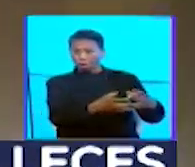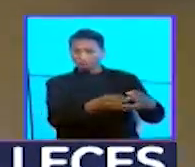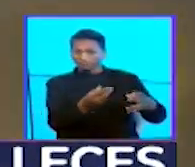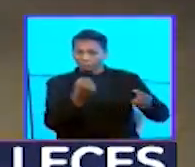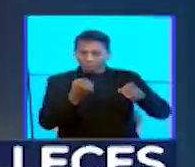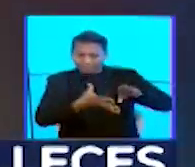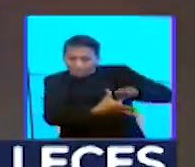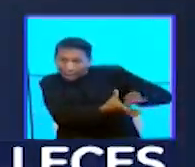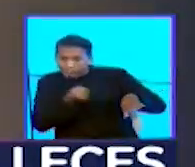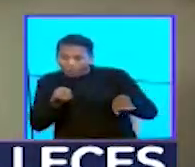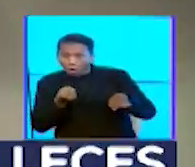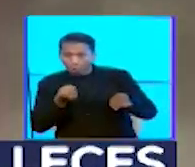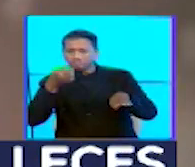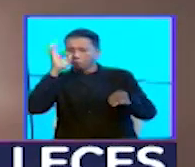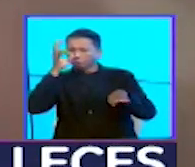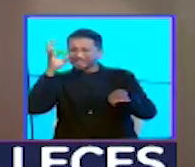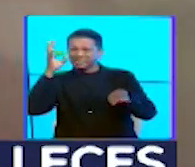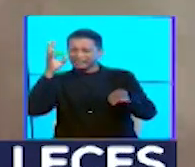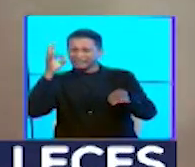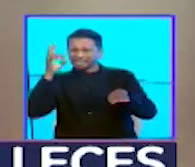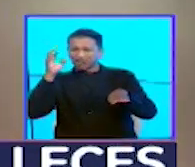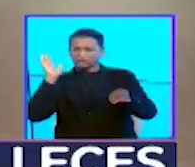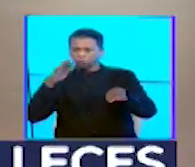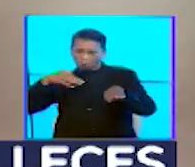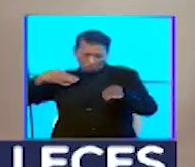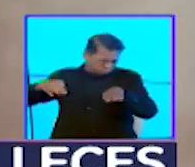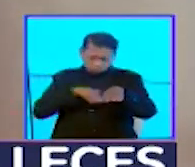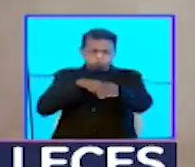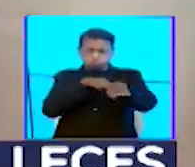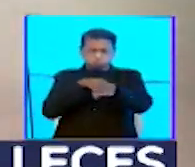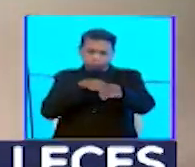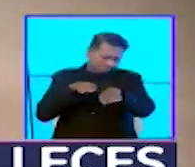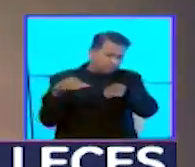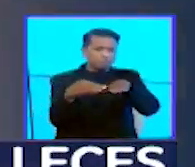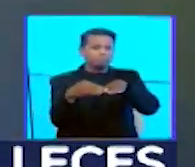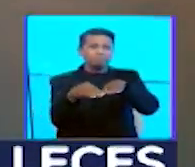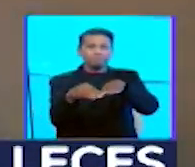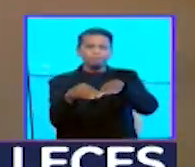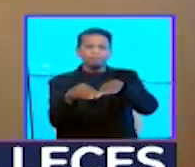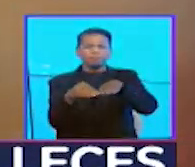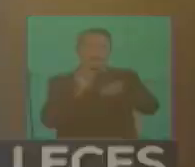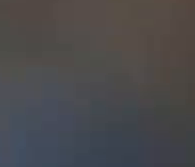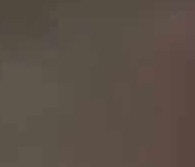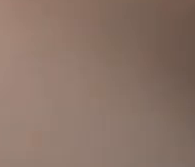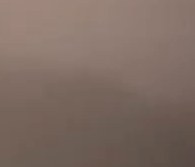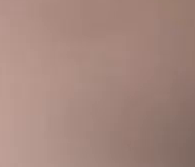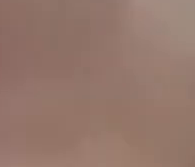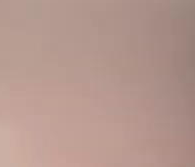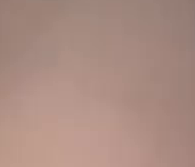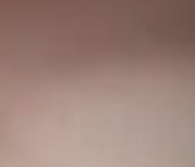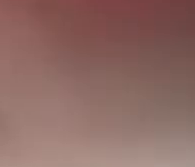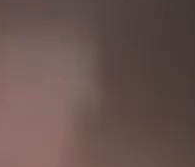Polisi berhenti dan memblokade pintu keluar tol Leces Probolinggo, Jawa Timur. Sambil melepas tembakan peringatan, polisi menghadang